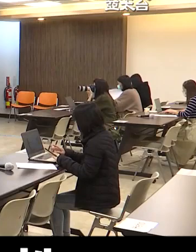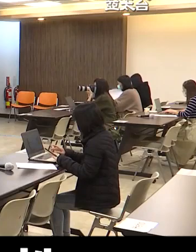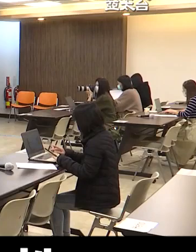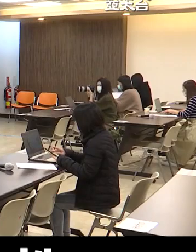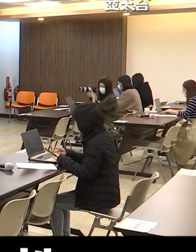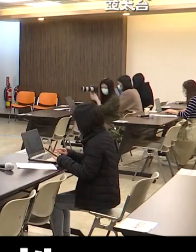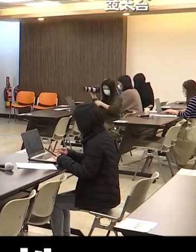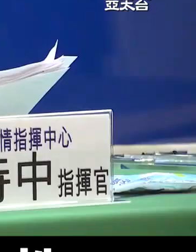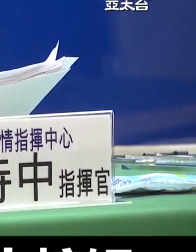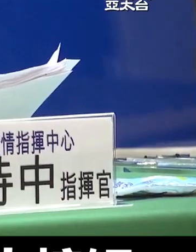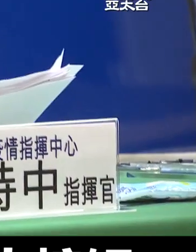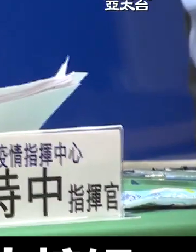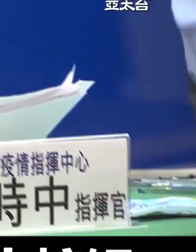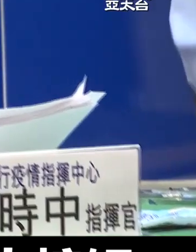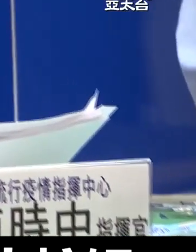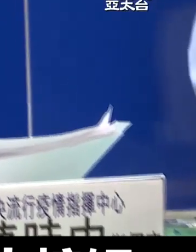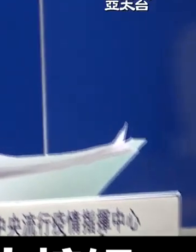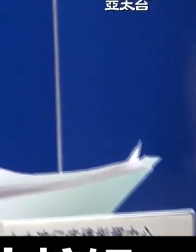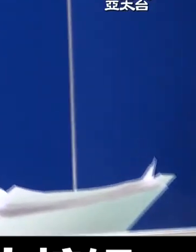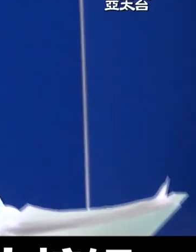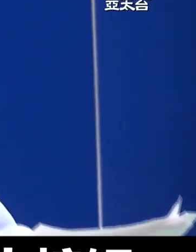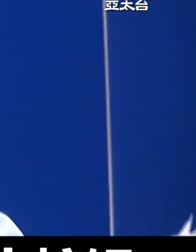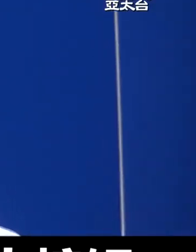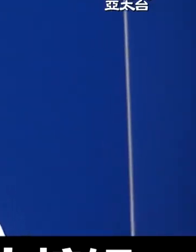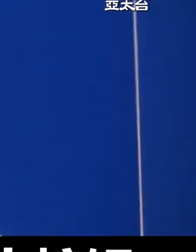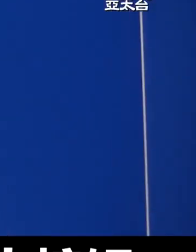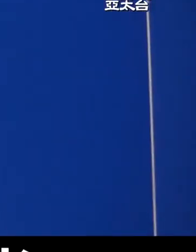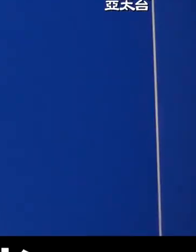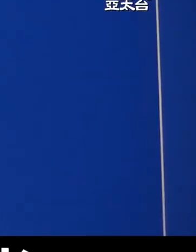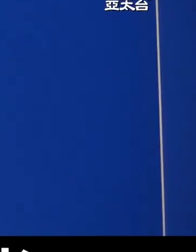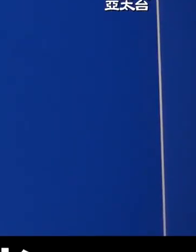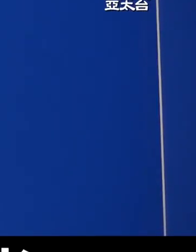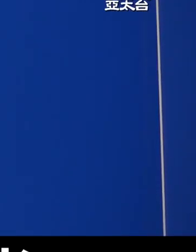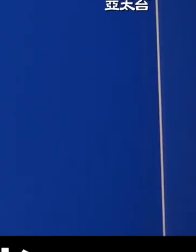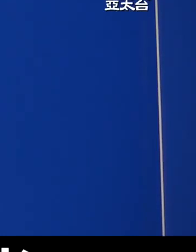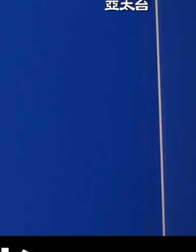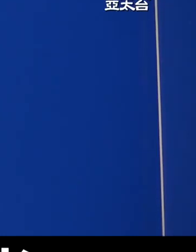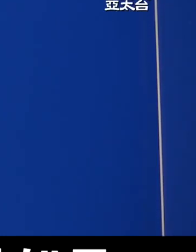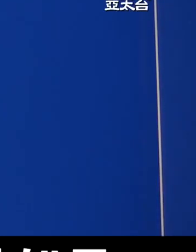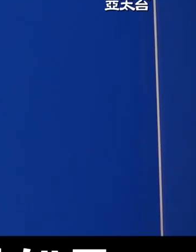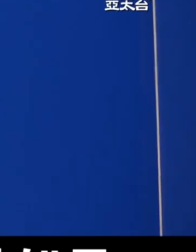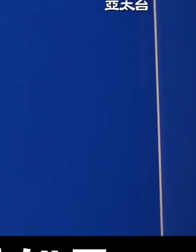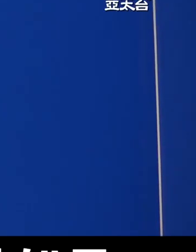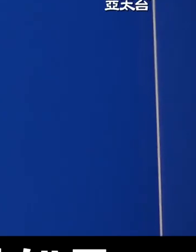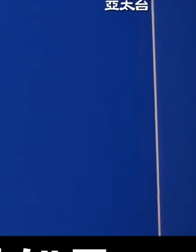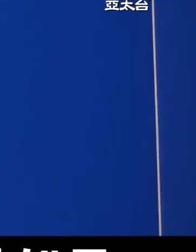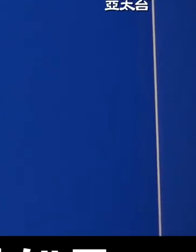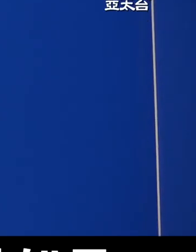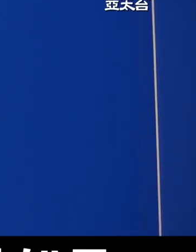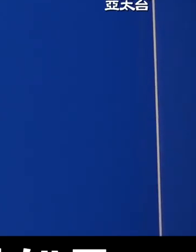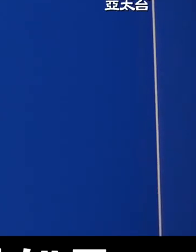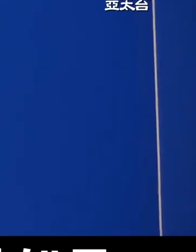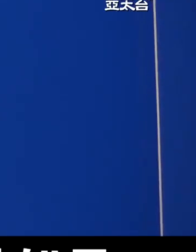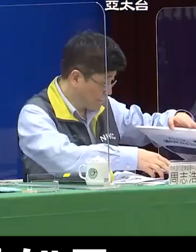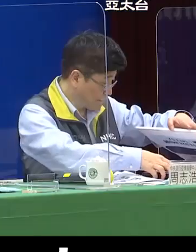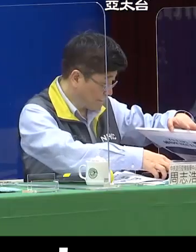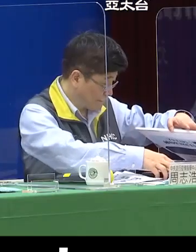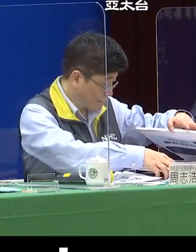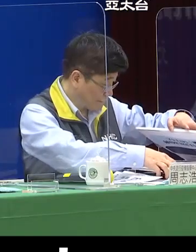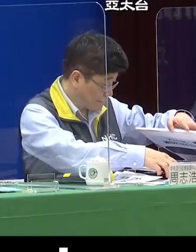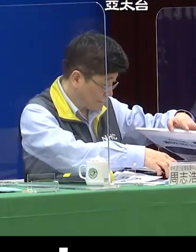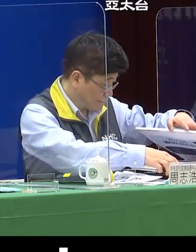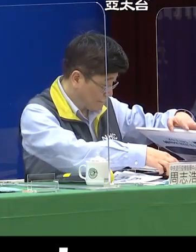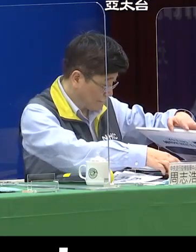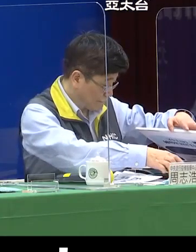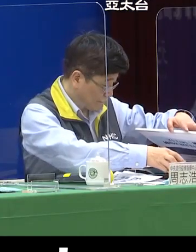籍20多岁女性因检疫期间未与他人接触，故无框列接触者；印尼籍20多岁男性船员已